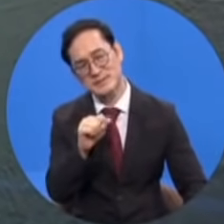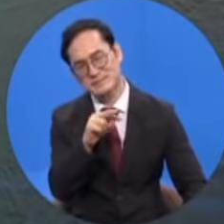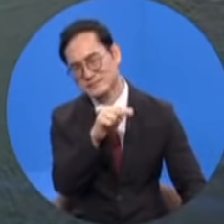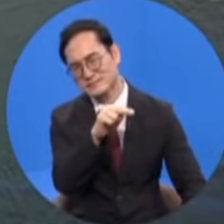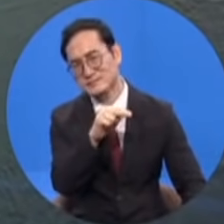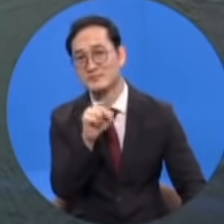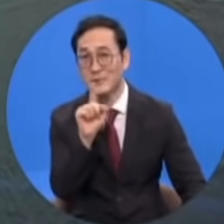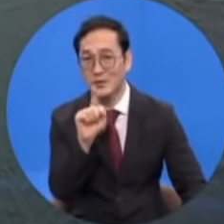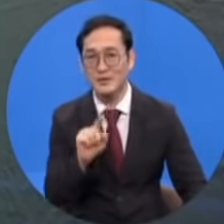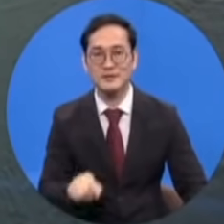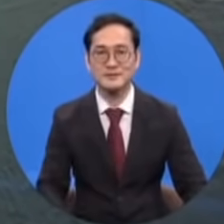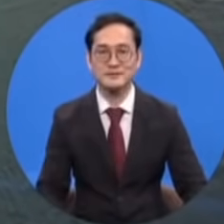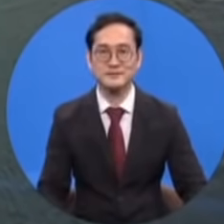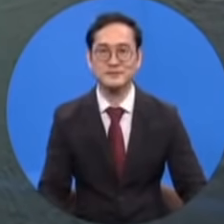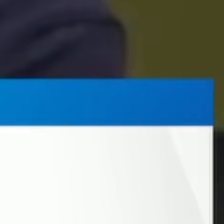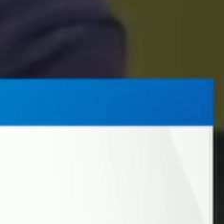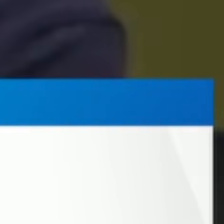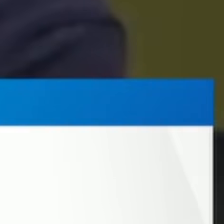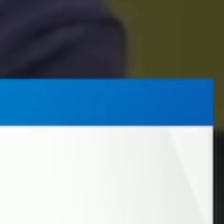한번 들어보시죠